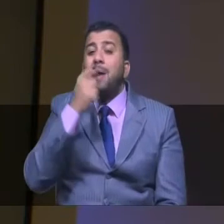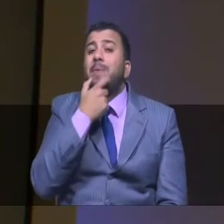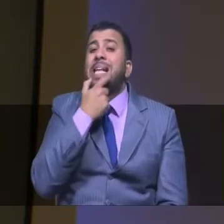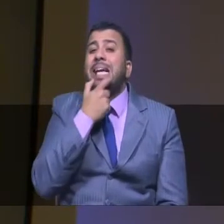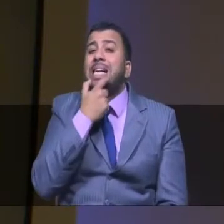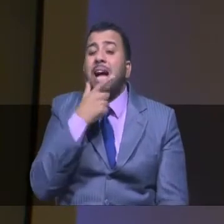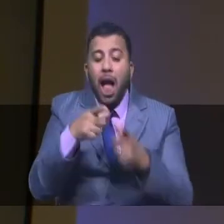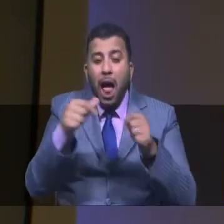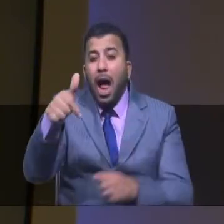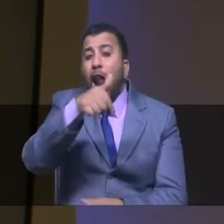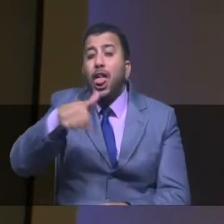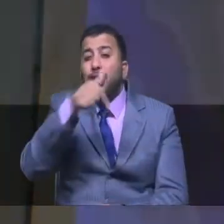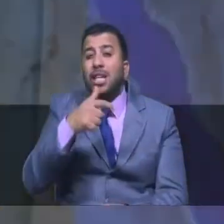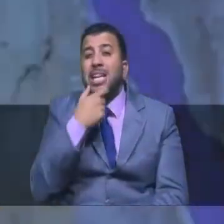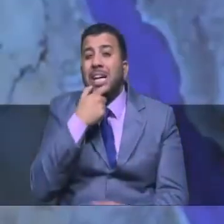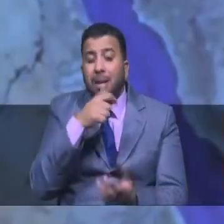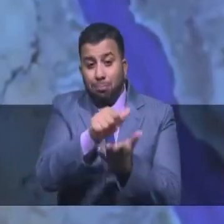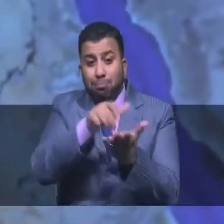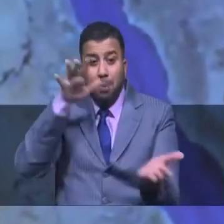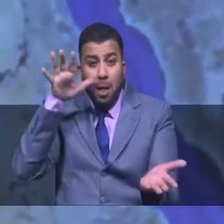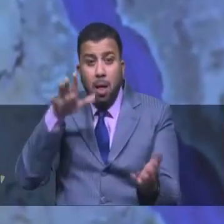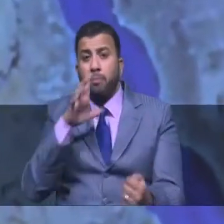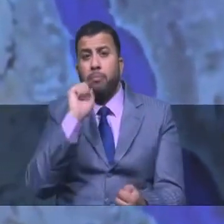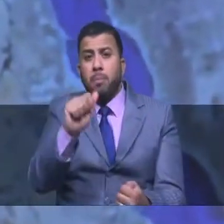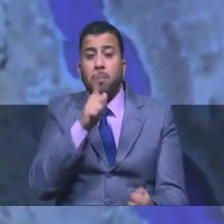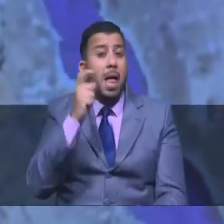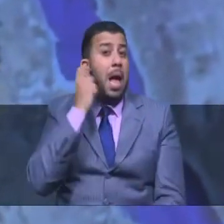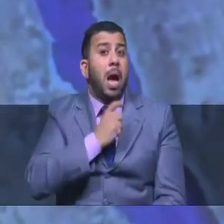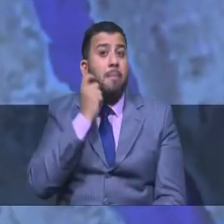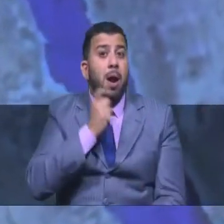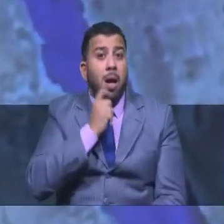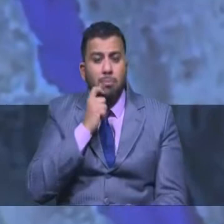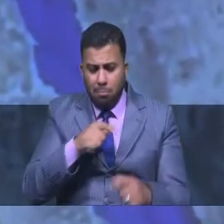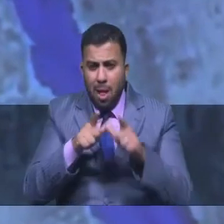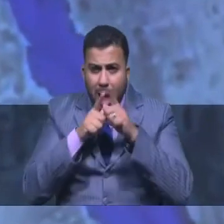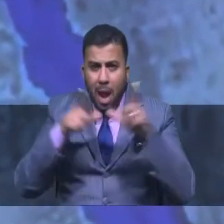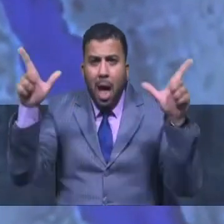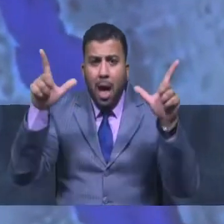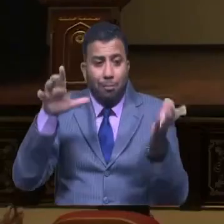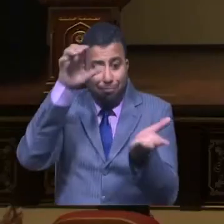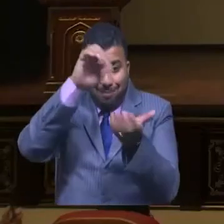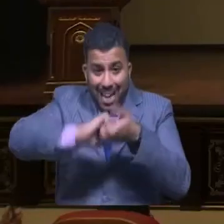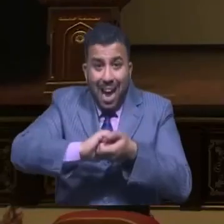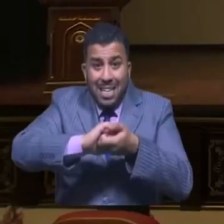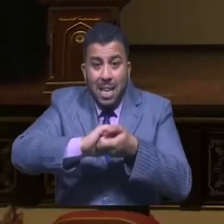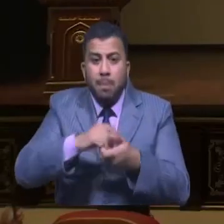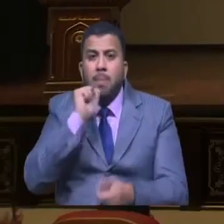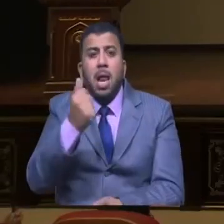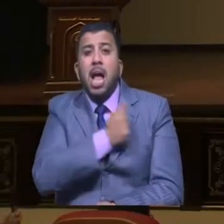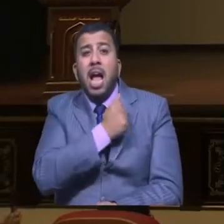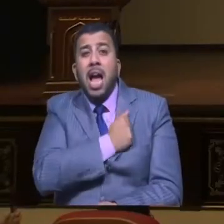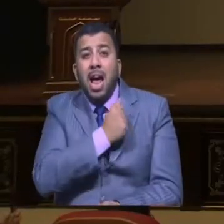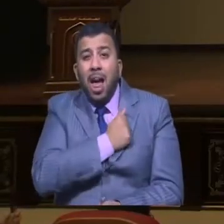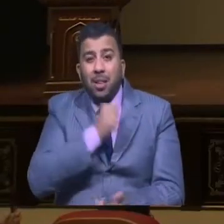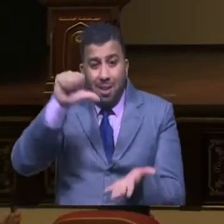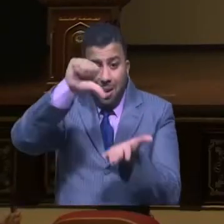منطقة الخليج بيوم واحد، وفي الوقت الذي كانت فيه الإمارات على أعتاب إعلان اتحادها، أصدر شاه إيران محمد